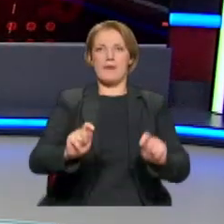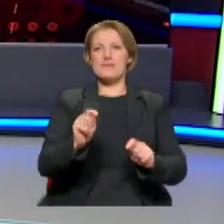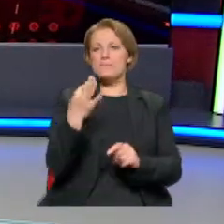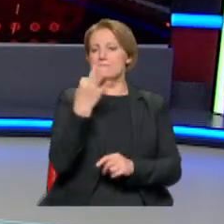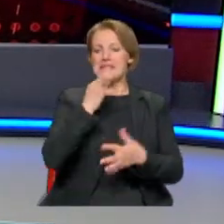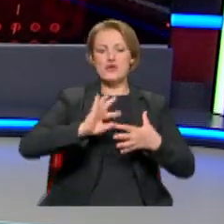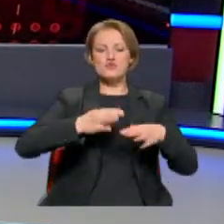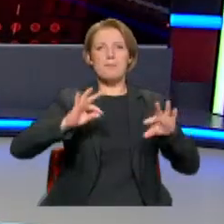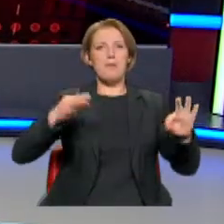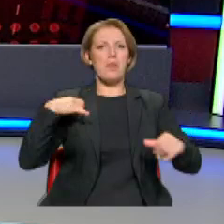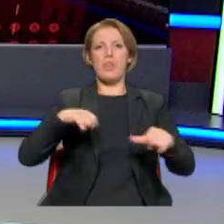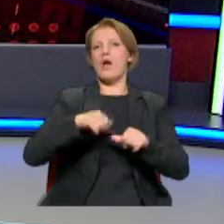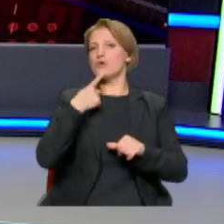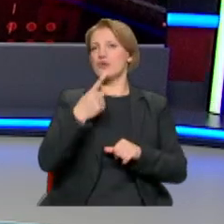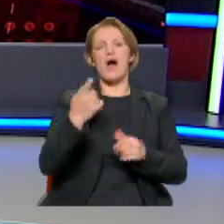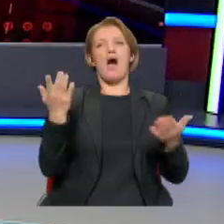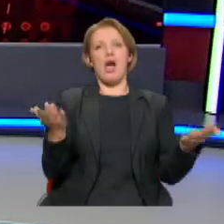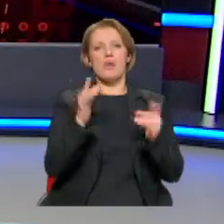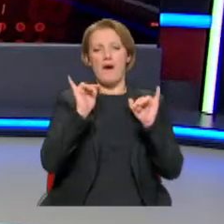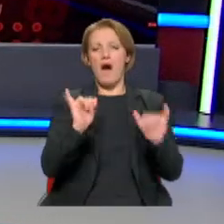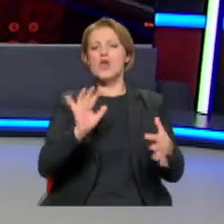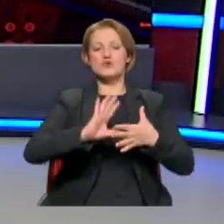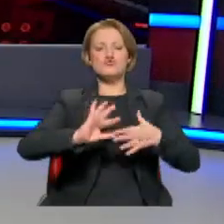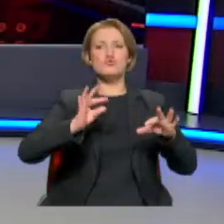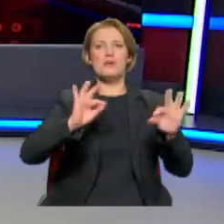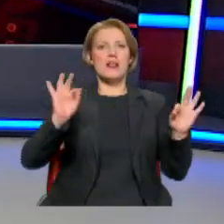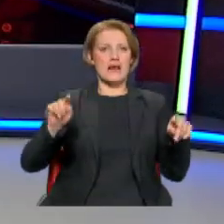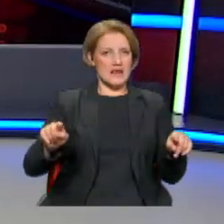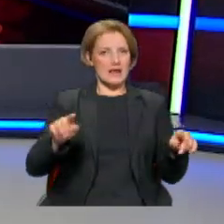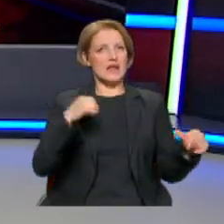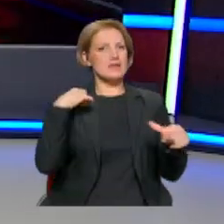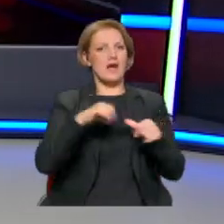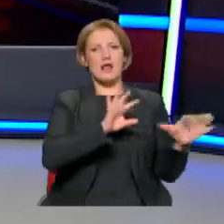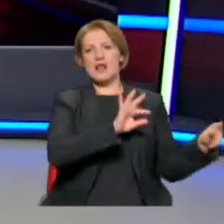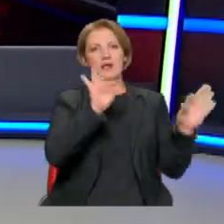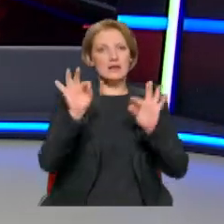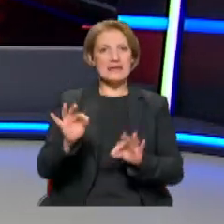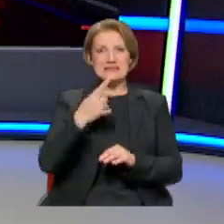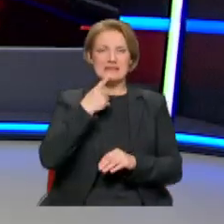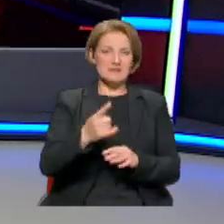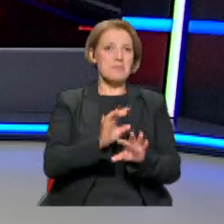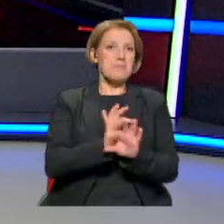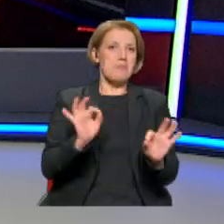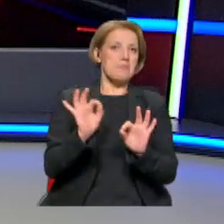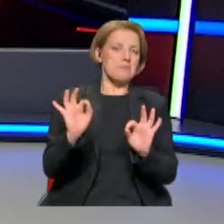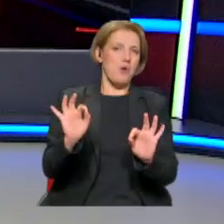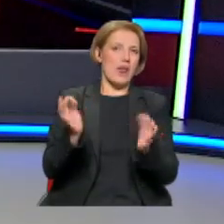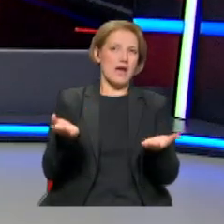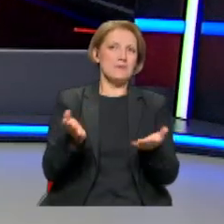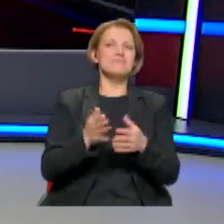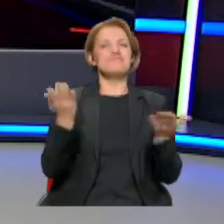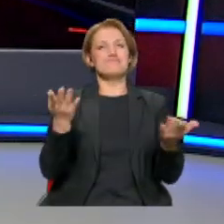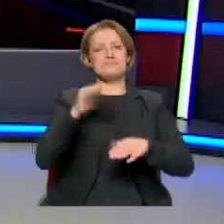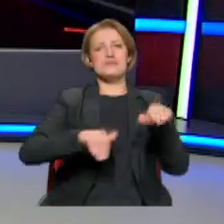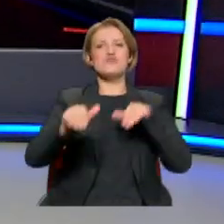benzer cümleleri tekrarladı Hatta aynı cümleleri tekrarladı desek yeridir malum